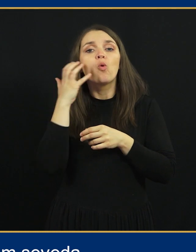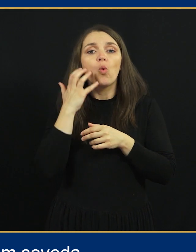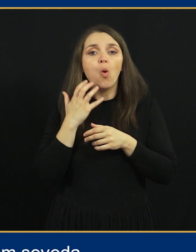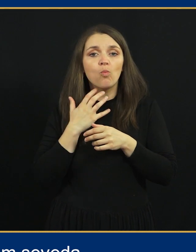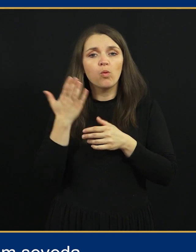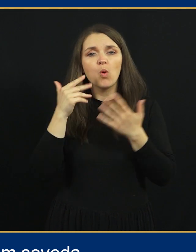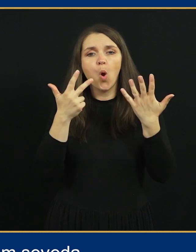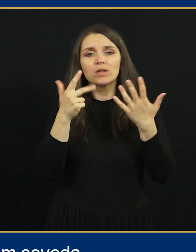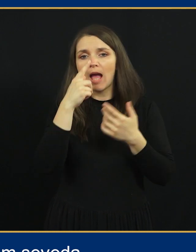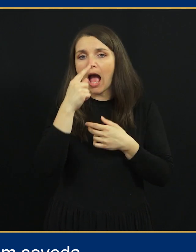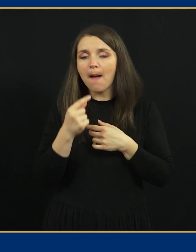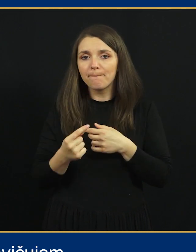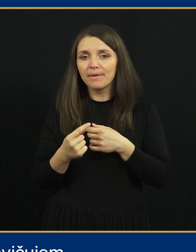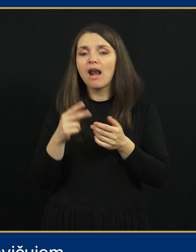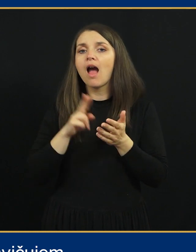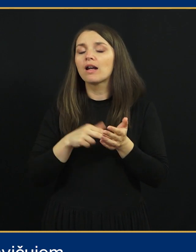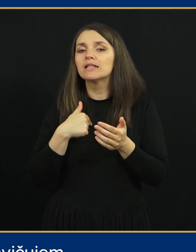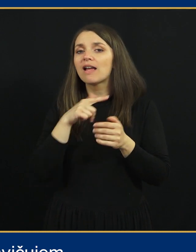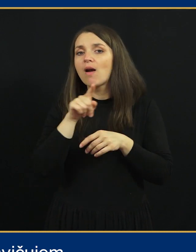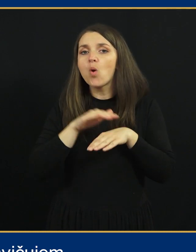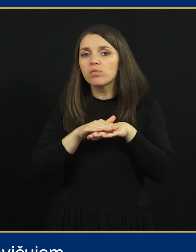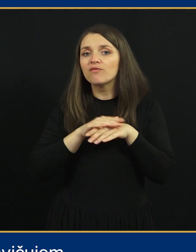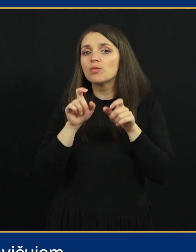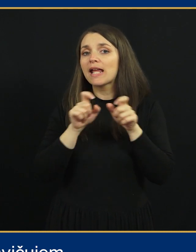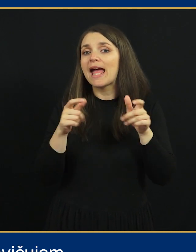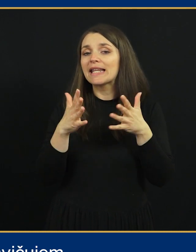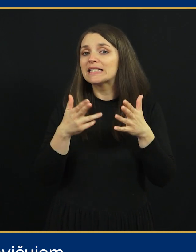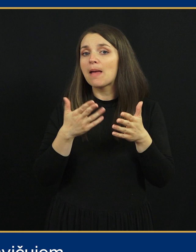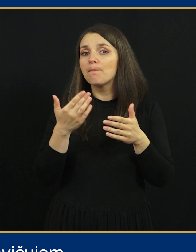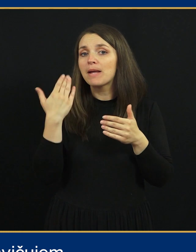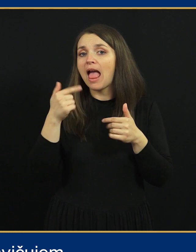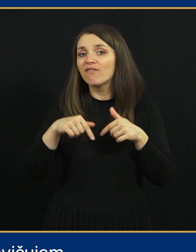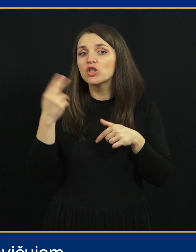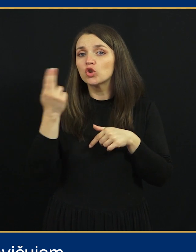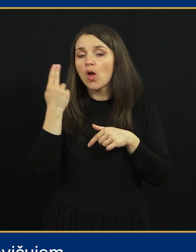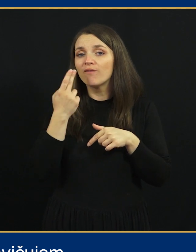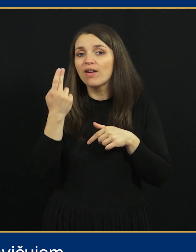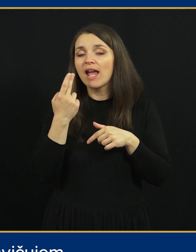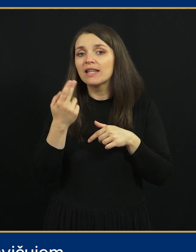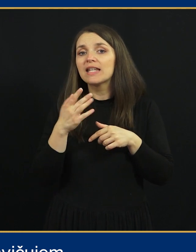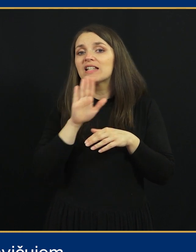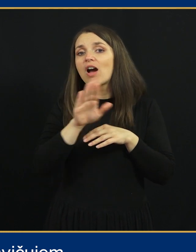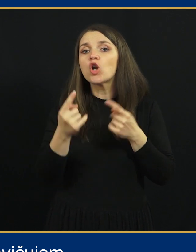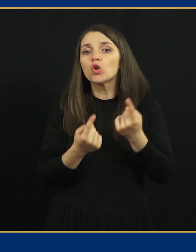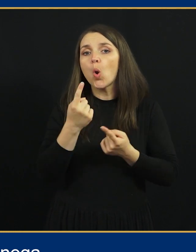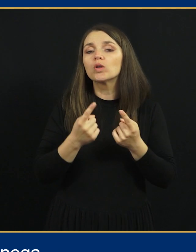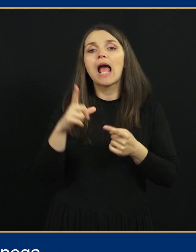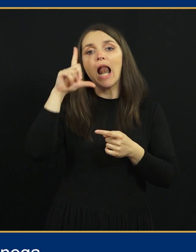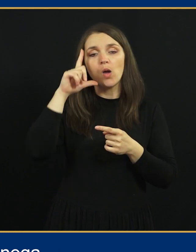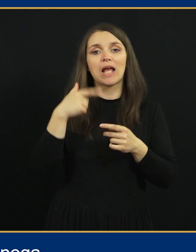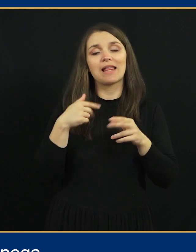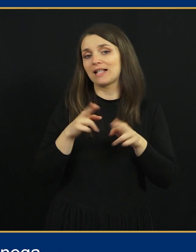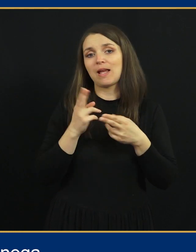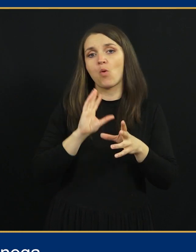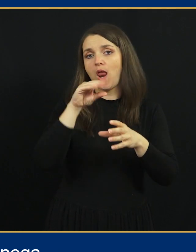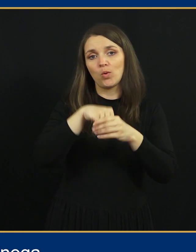ob svetovnem dnevu Romov, ki je bil 8. aprila. Res se vam opravičujem, ker nisem bila v Sloveniji in se vašega